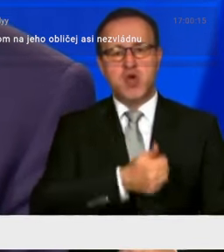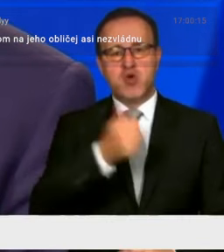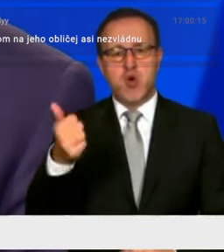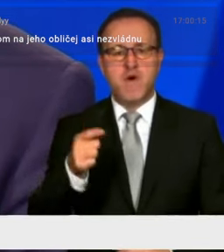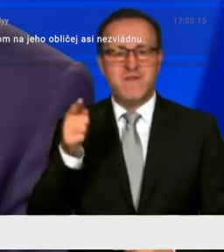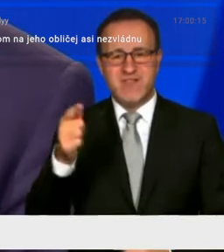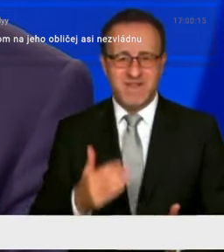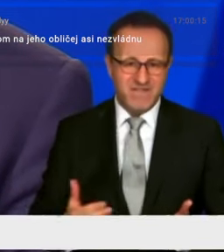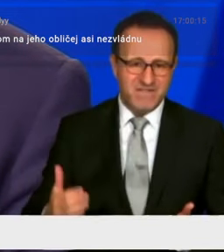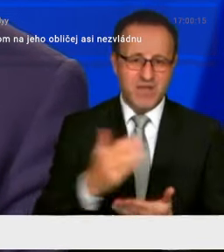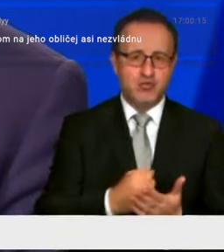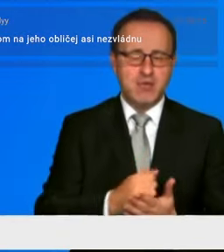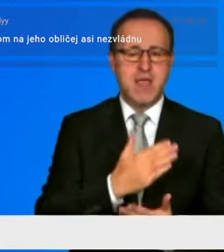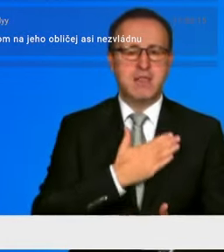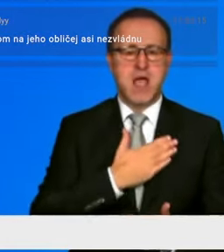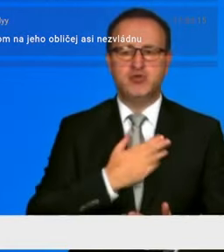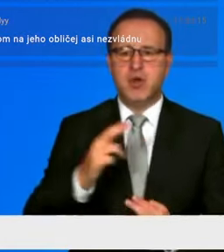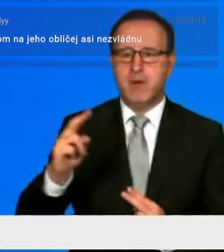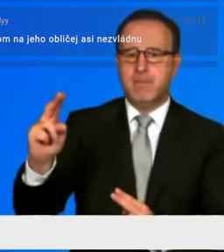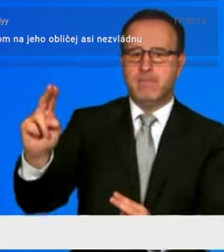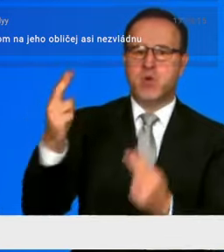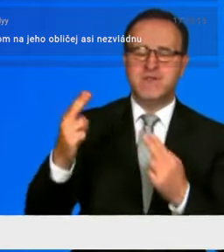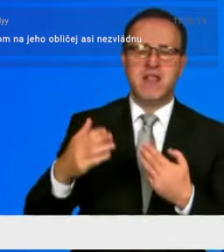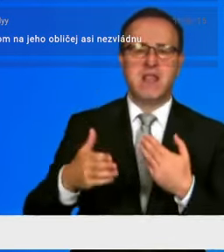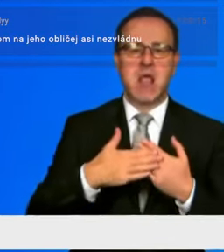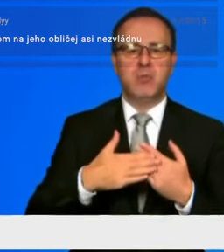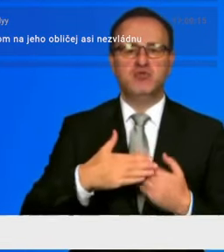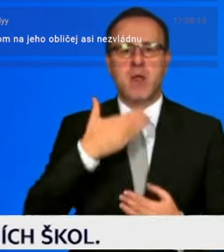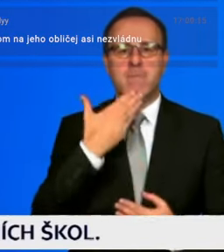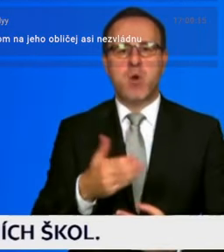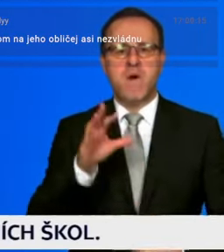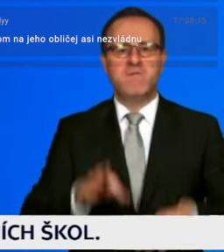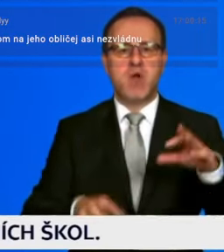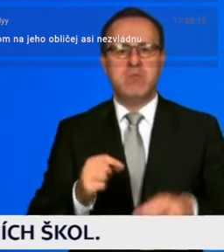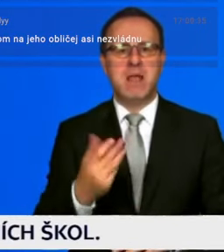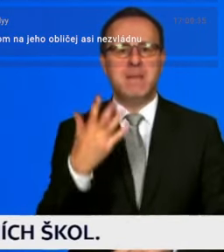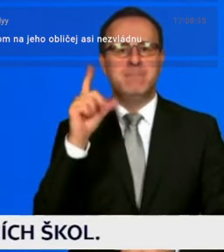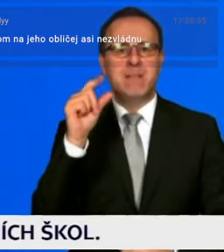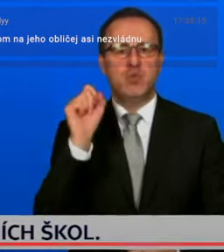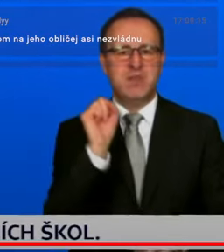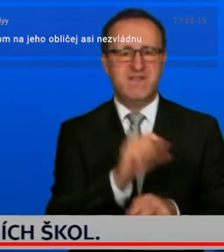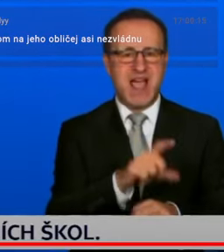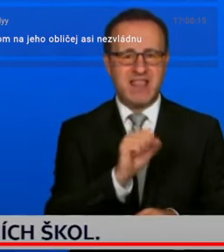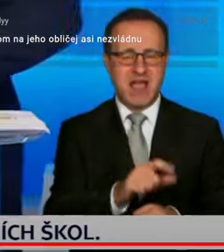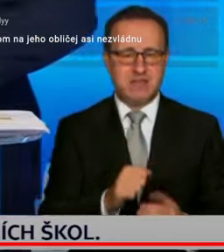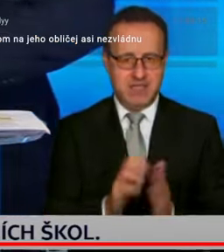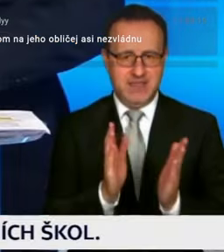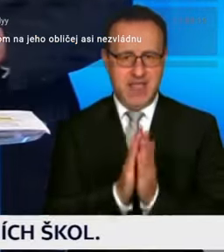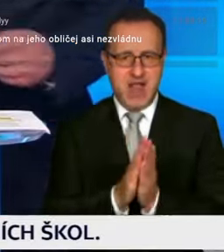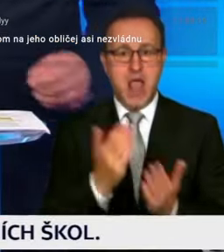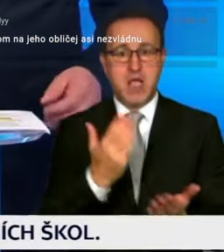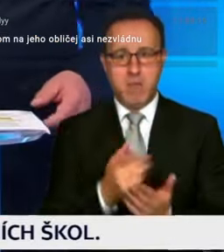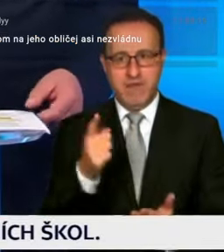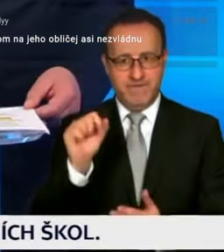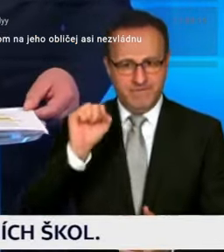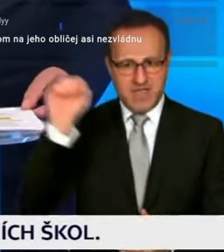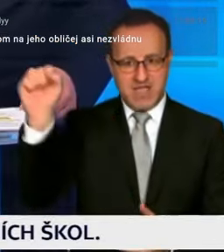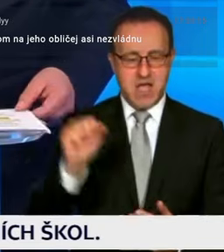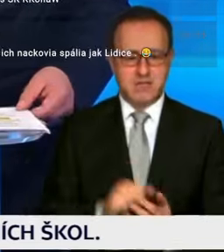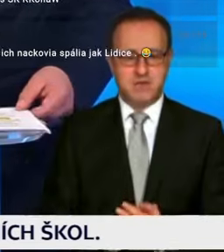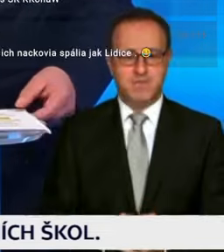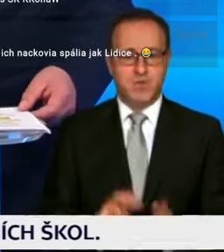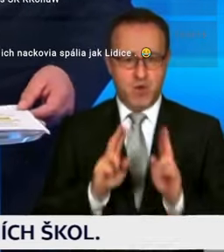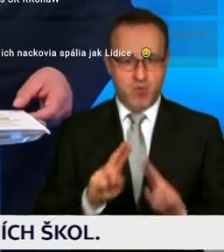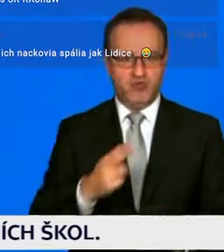Využijete naše pozvanie do najbližšej povolebnej O 5 minút 12 V prípade že budete tým víťazom Môžete to